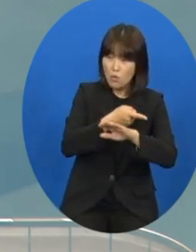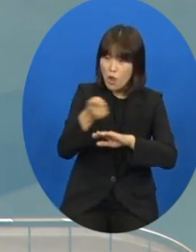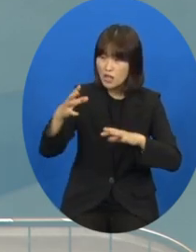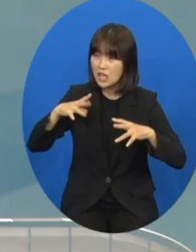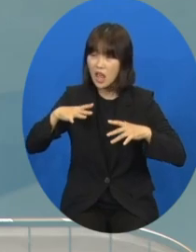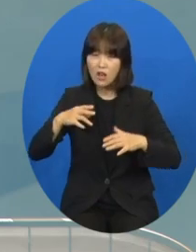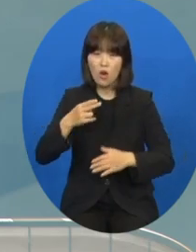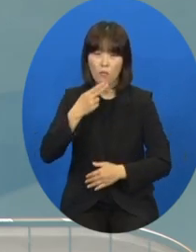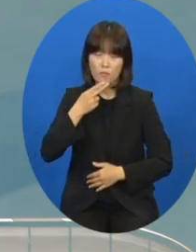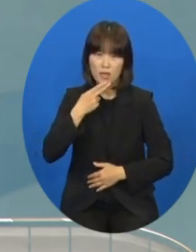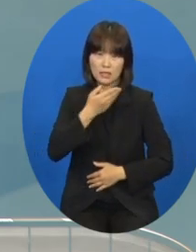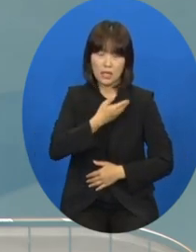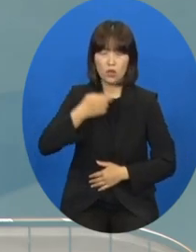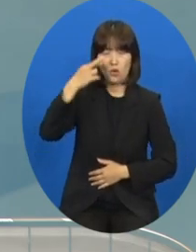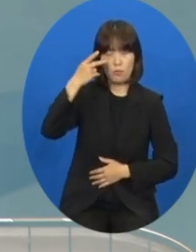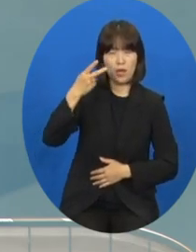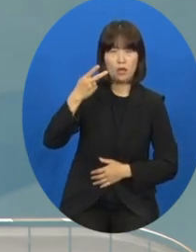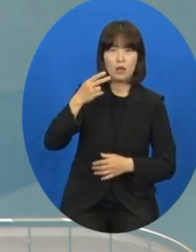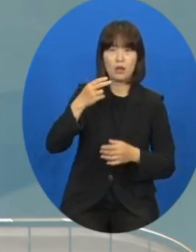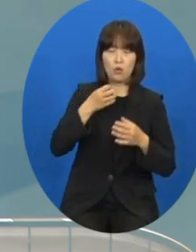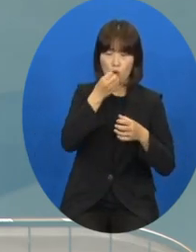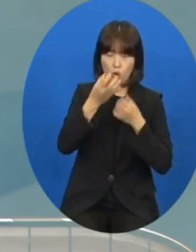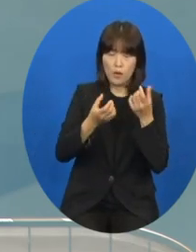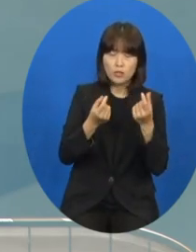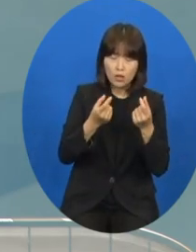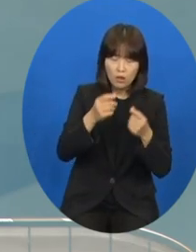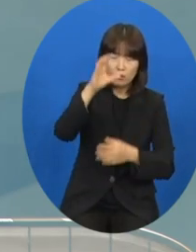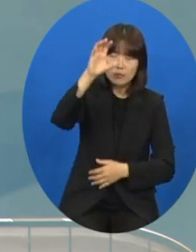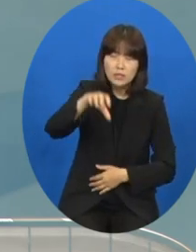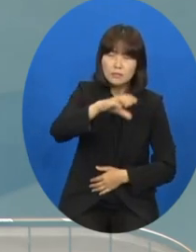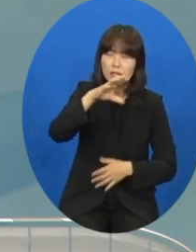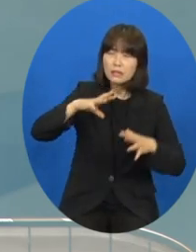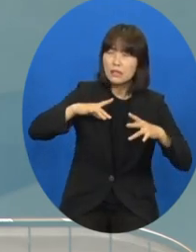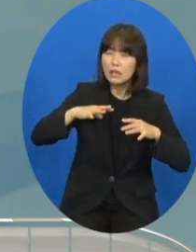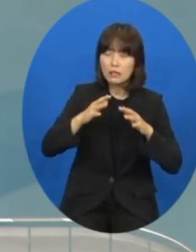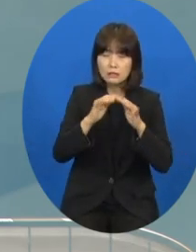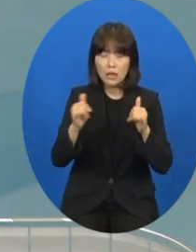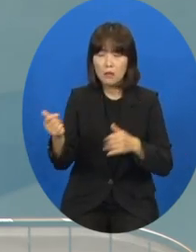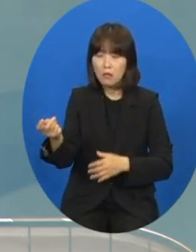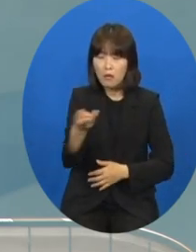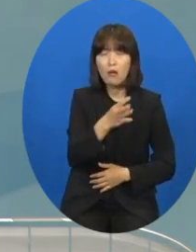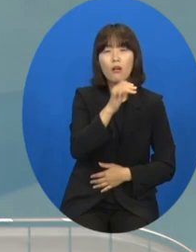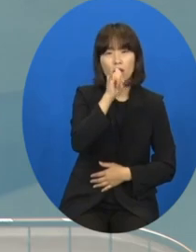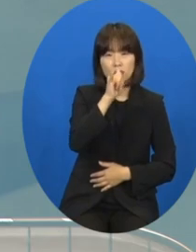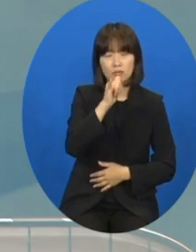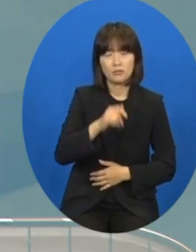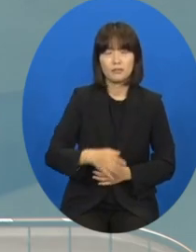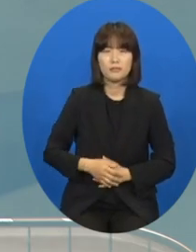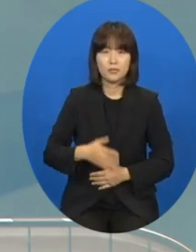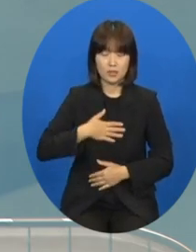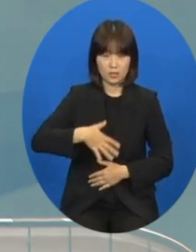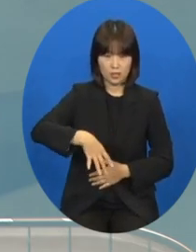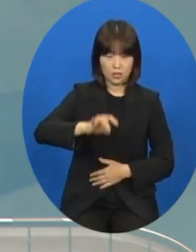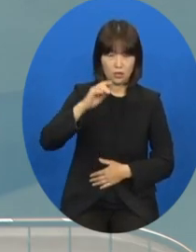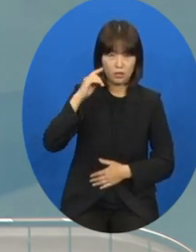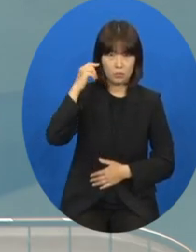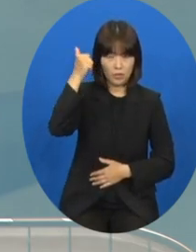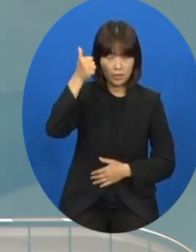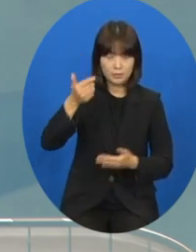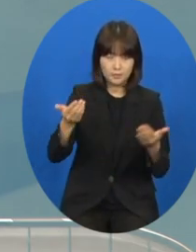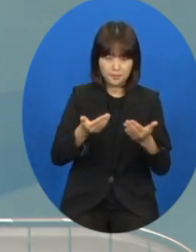고백처럼 십자가를 자랑하는 사람이 있다는 거예요. 저는 처음 목회할 때